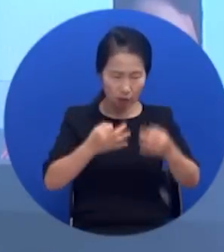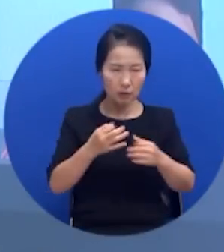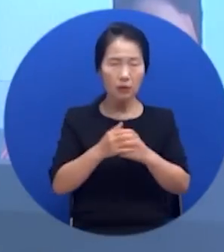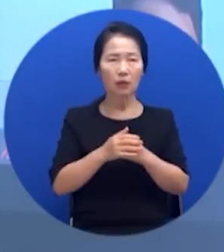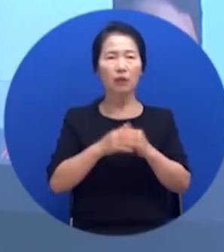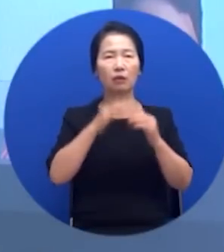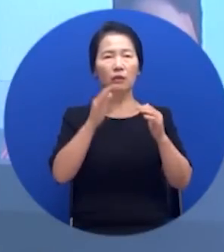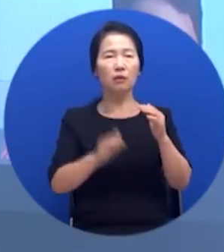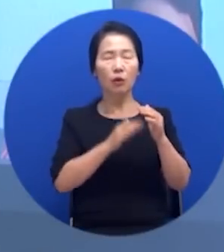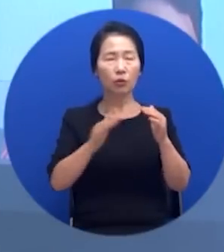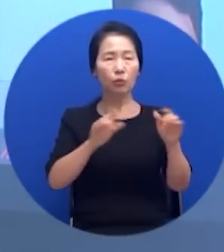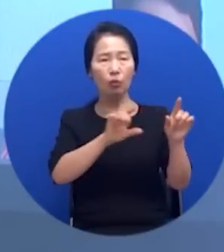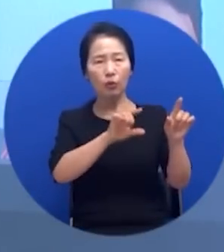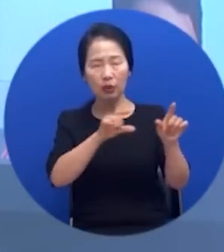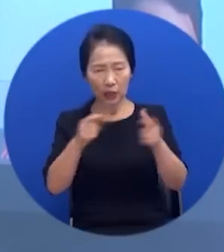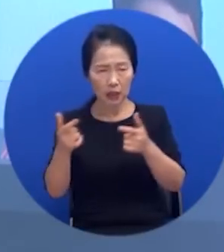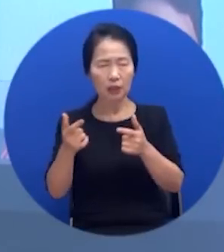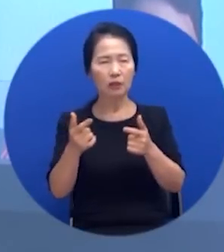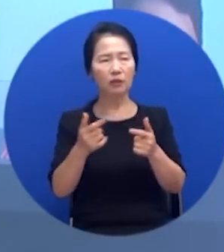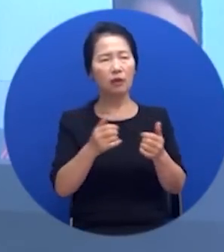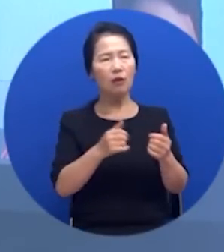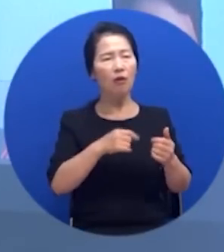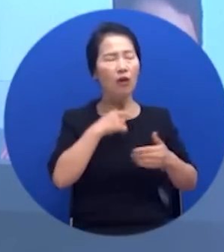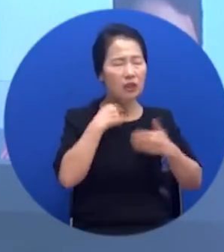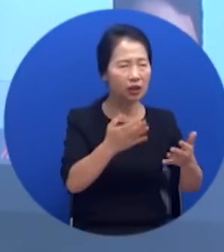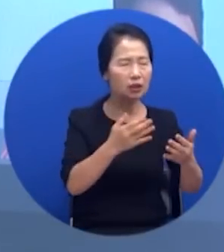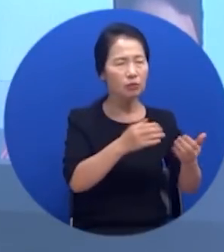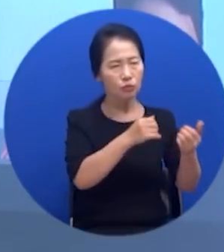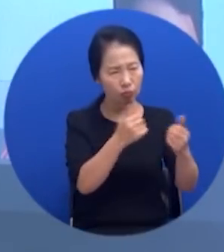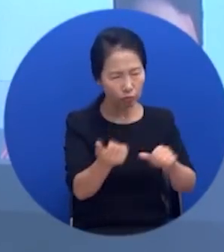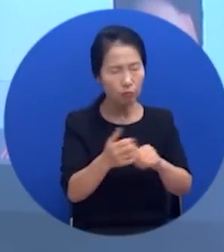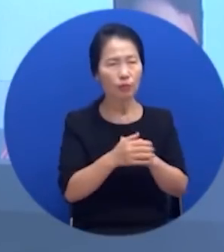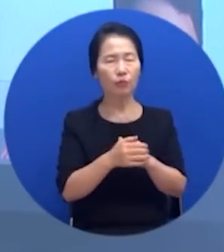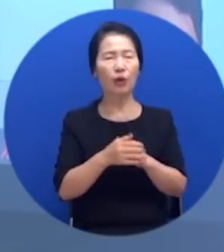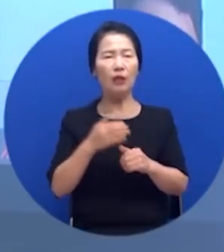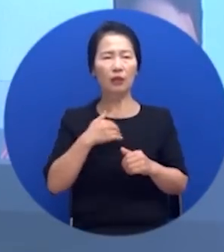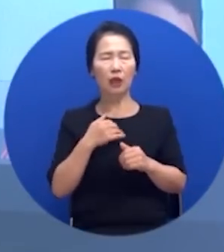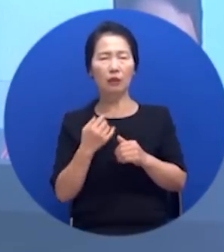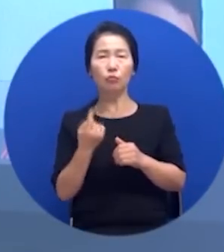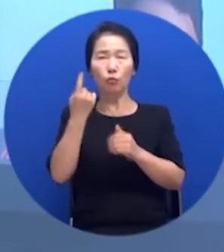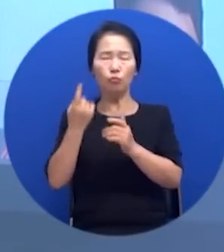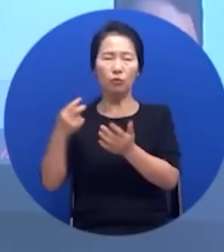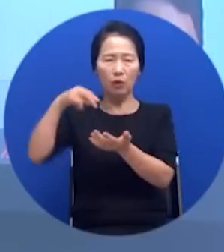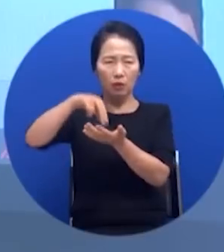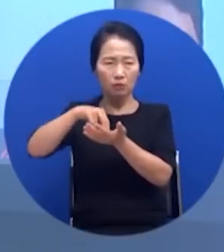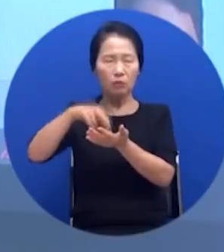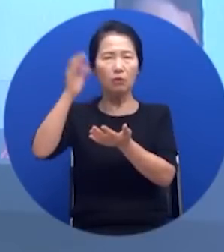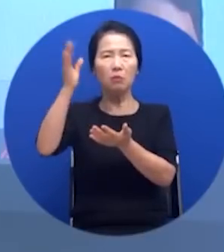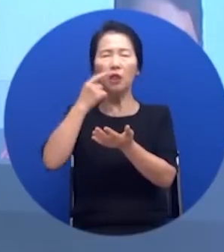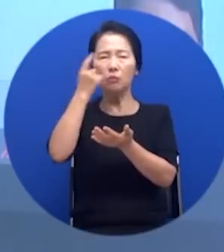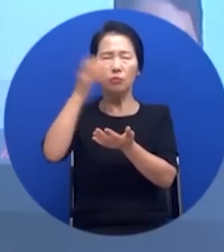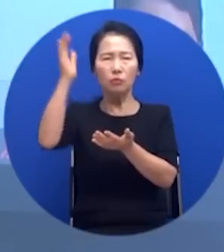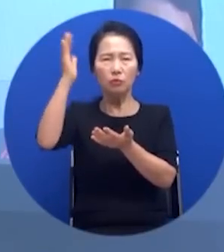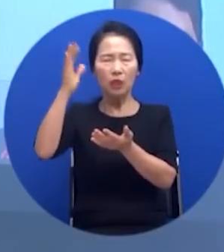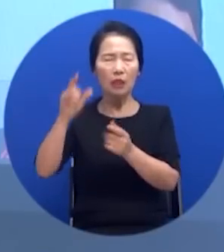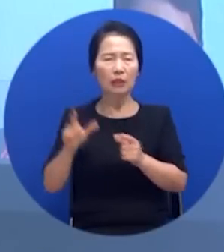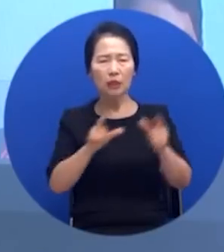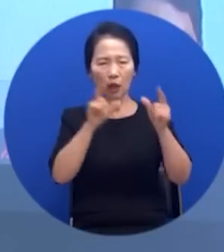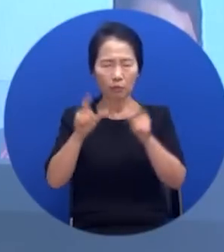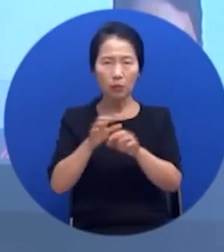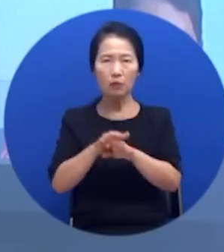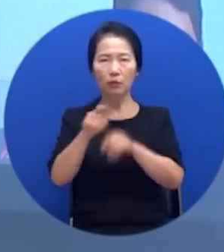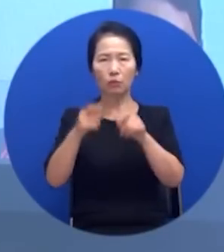성도들만 죽어지는 적용을 하라고 하며 저는 높은 단에서 입으로만 설교하고 삶으로 살아내지를